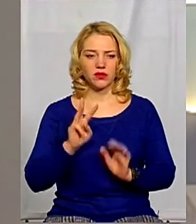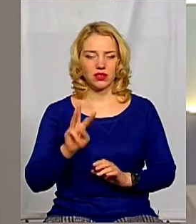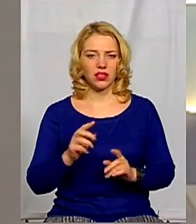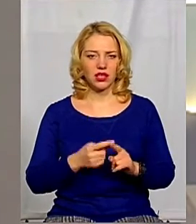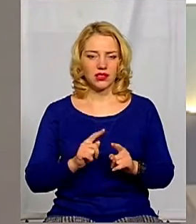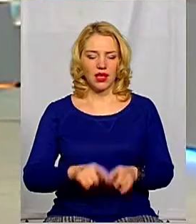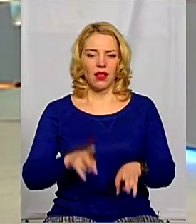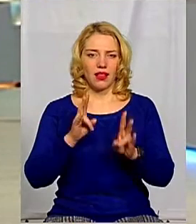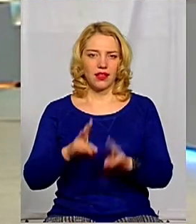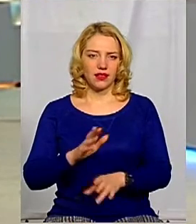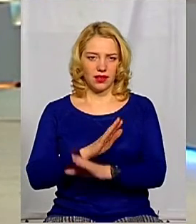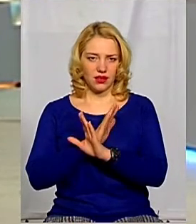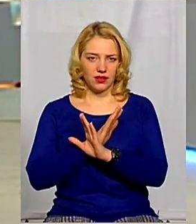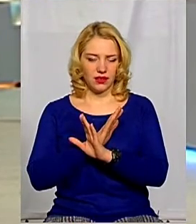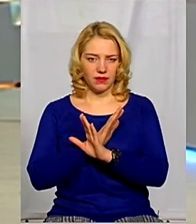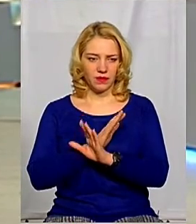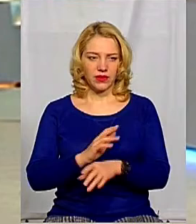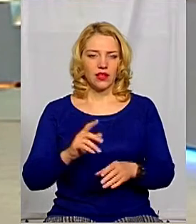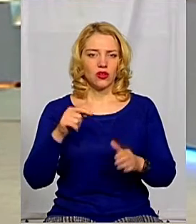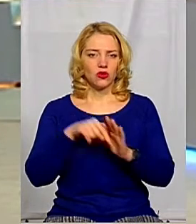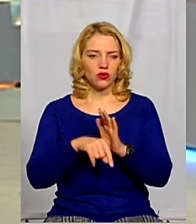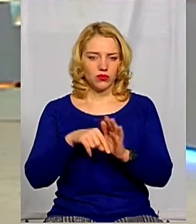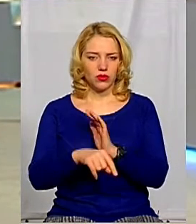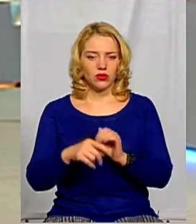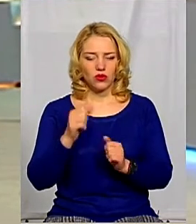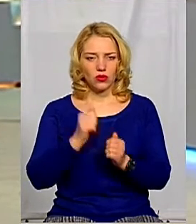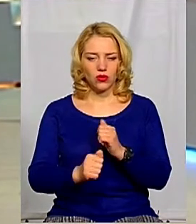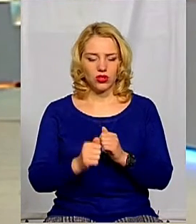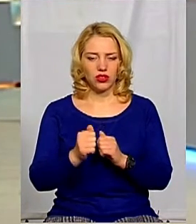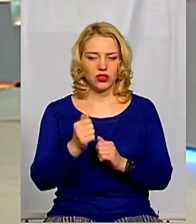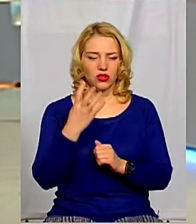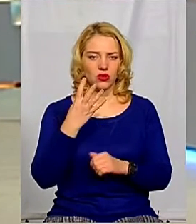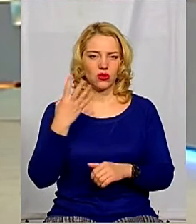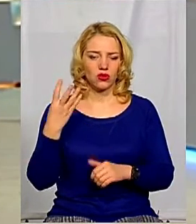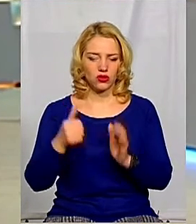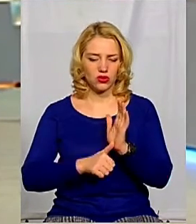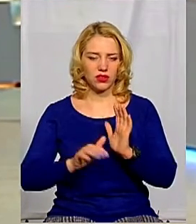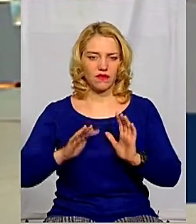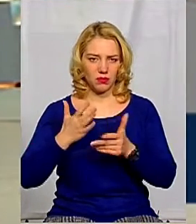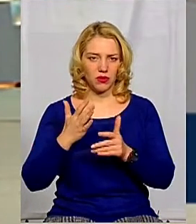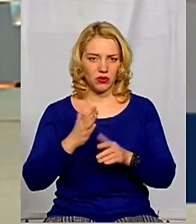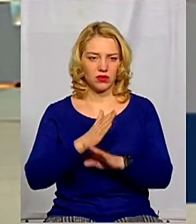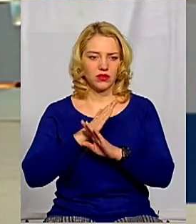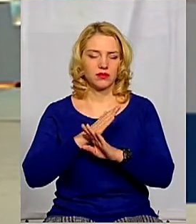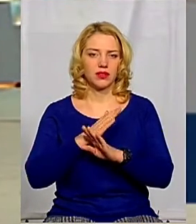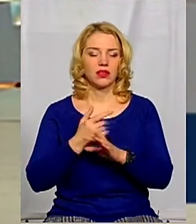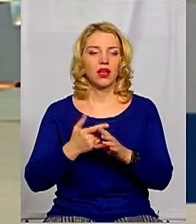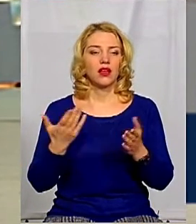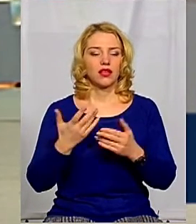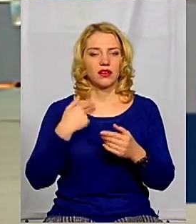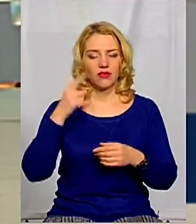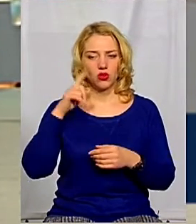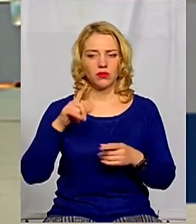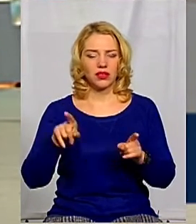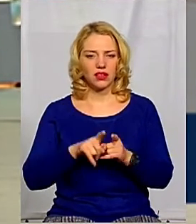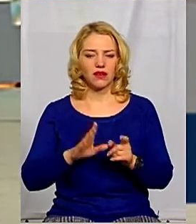1383 летальні. Виходить, летальний кожен 46-й. От який ще відомий нам вірус от таку має летальність?